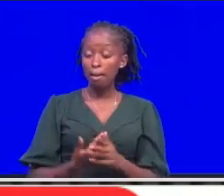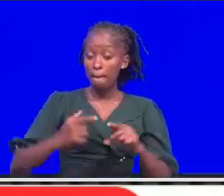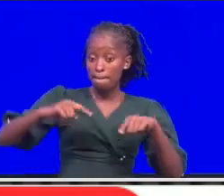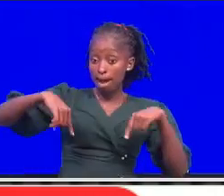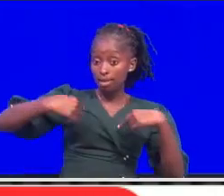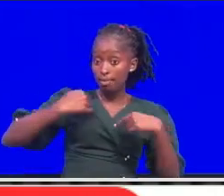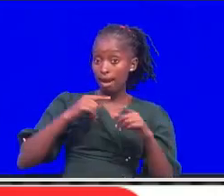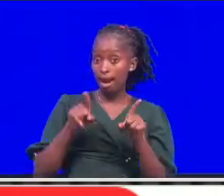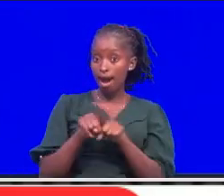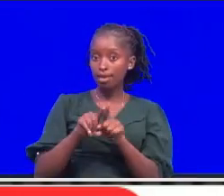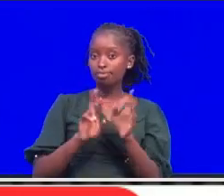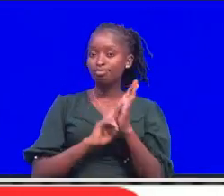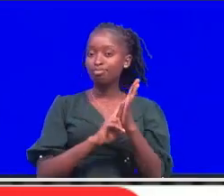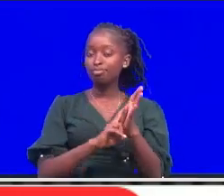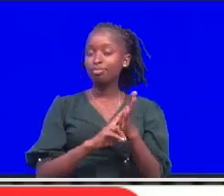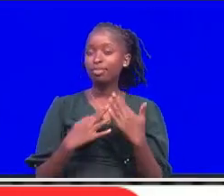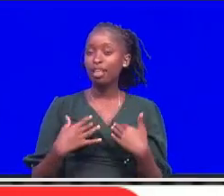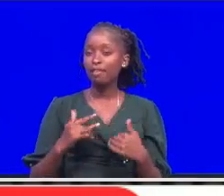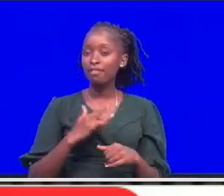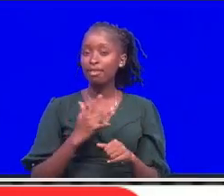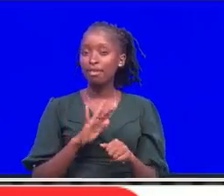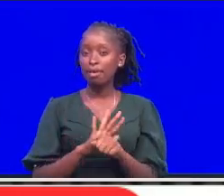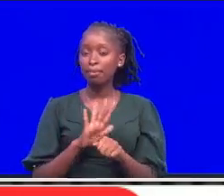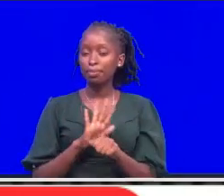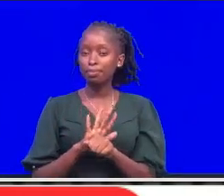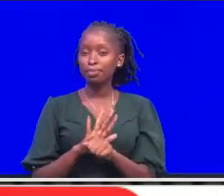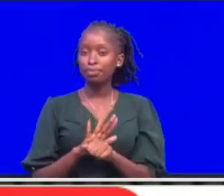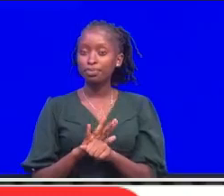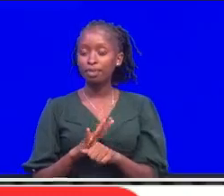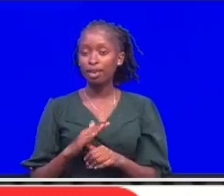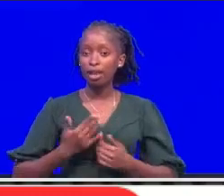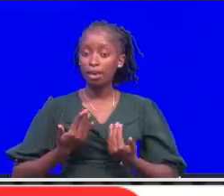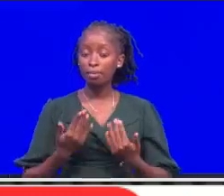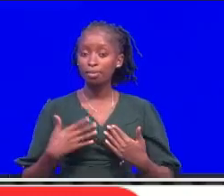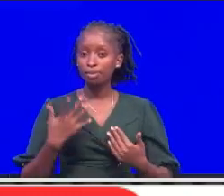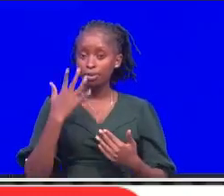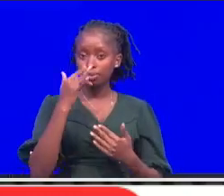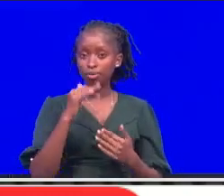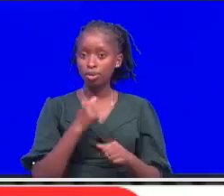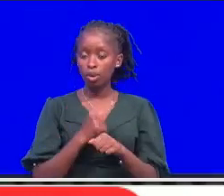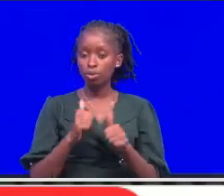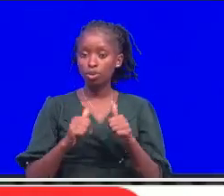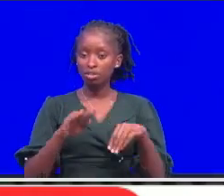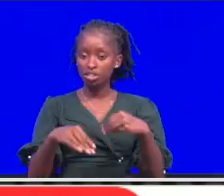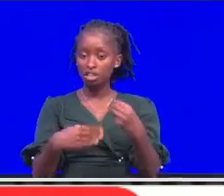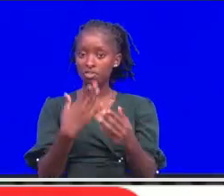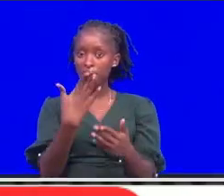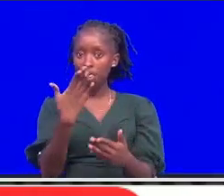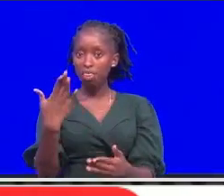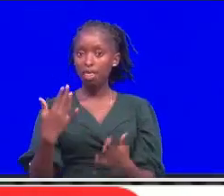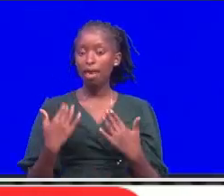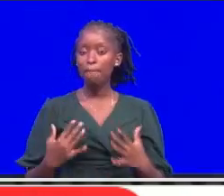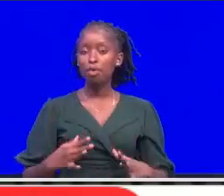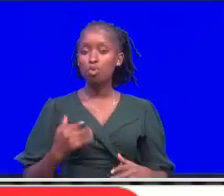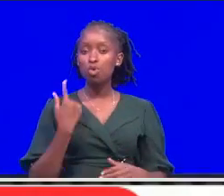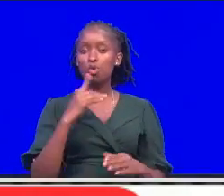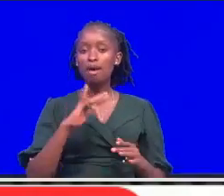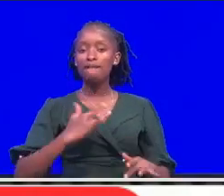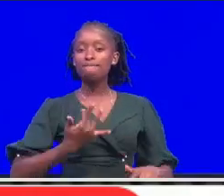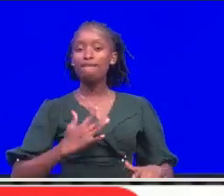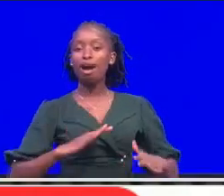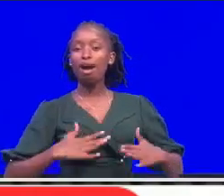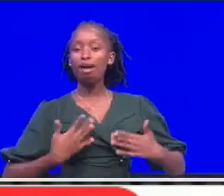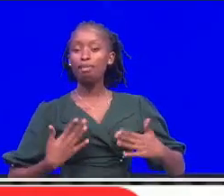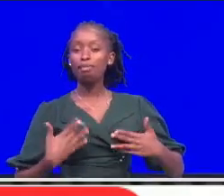kinanifurahisha kuona kwamba kazi ambayo tunaitekeleza hewani kwamba kuna watu pia kule nje kwamba wanaifurahia na